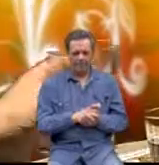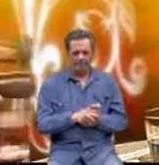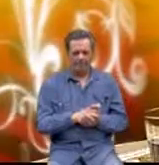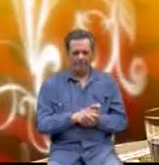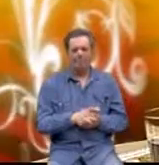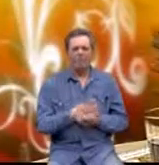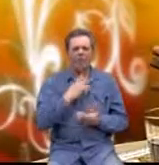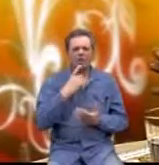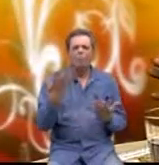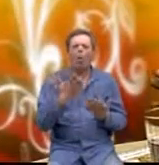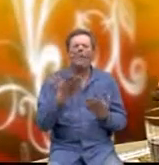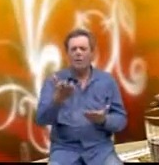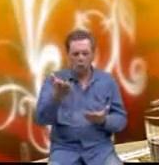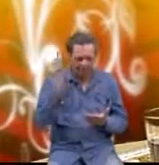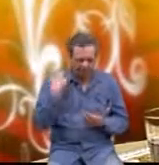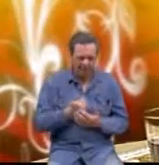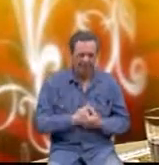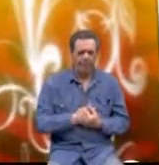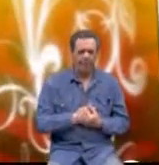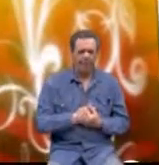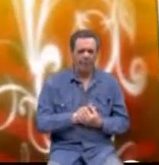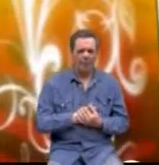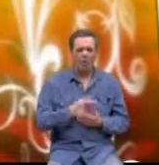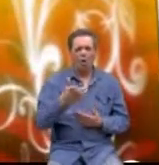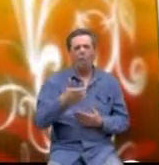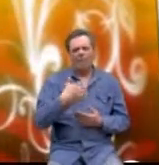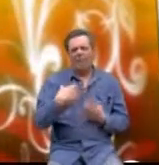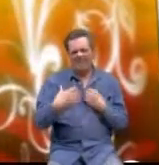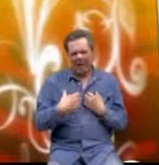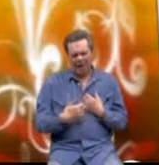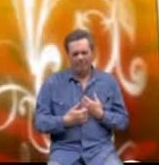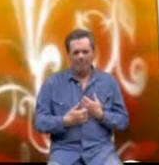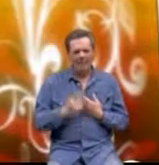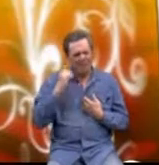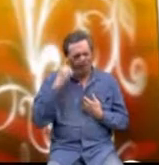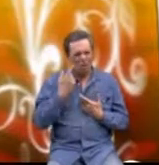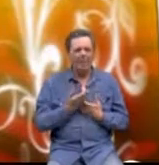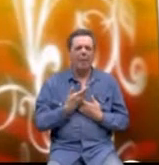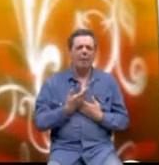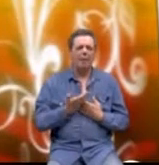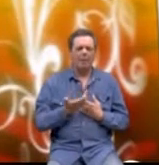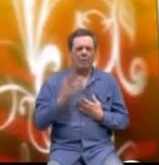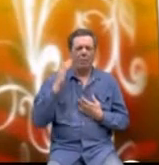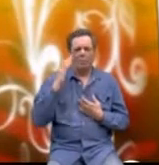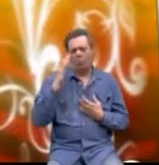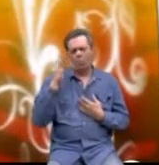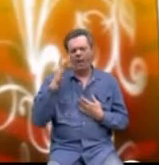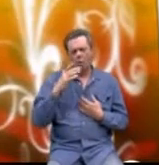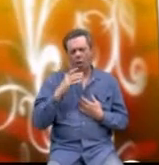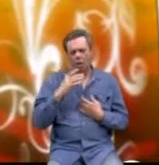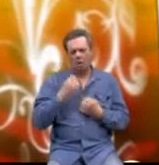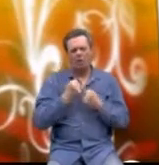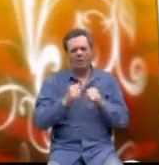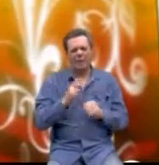gdje je mjesto, uh-huh, gdje će se održavati. Dobro. Evo. Dakle, ovaj prvi sajam dobrosusjedstva zamišljen je u gradskoj četvrti